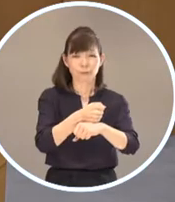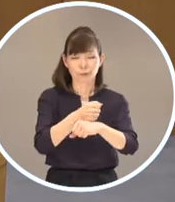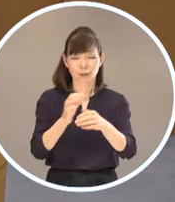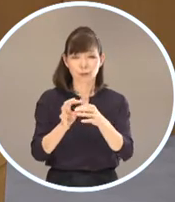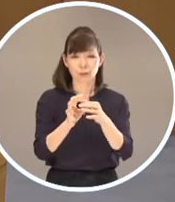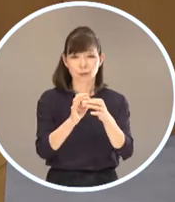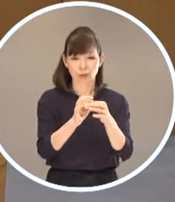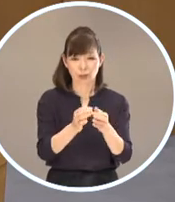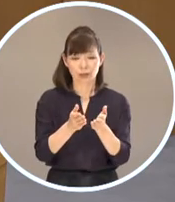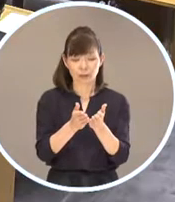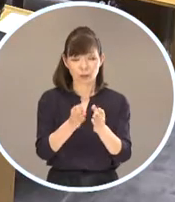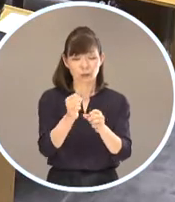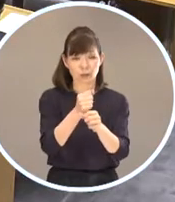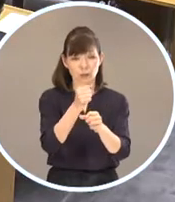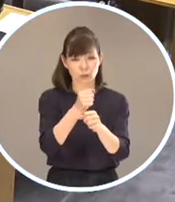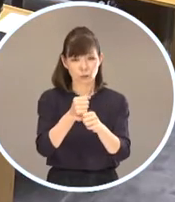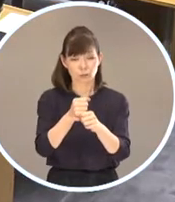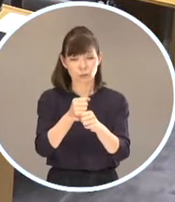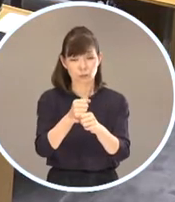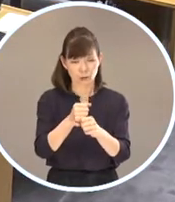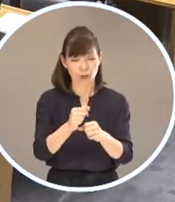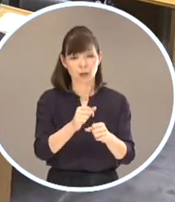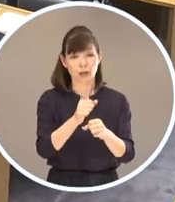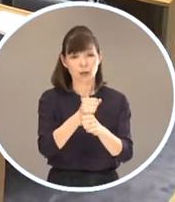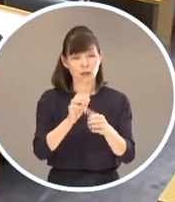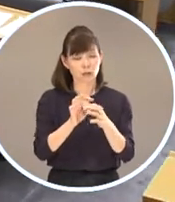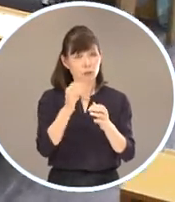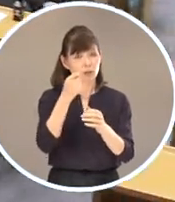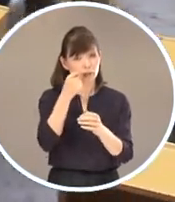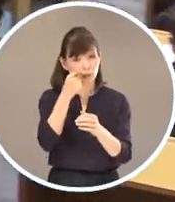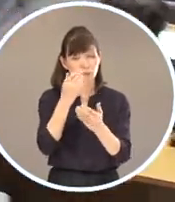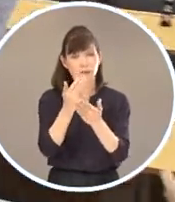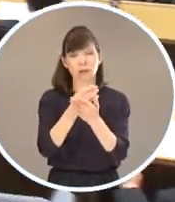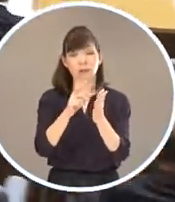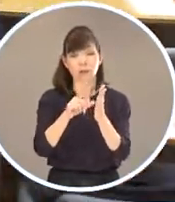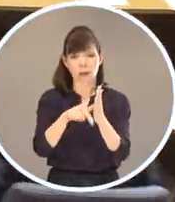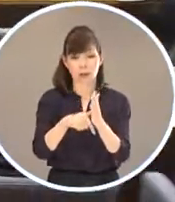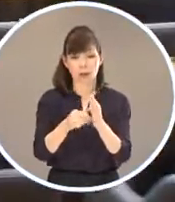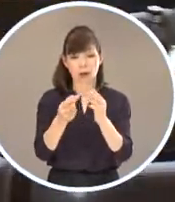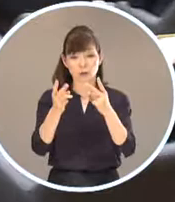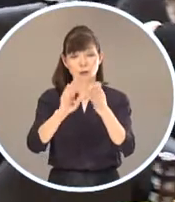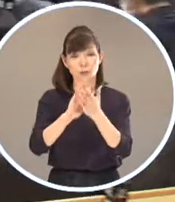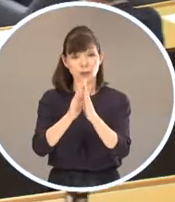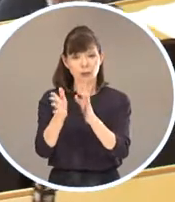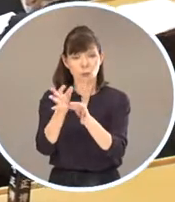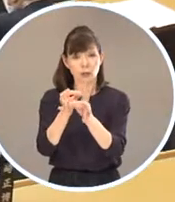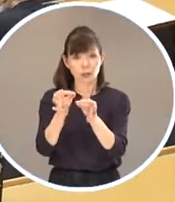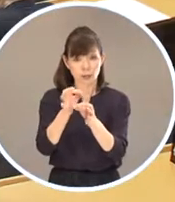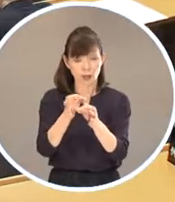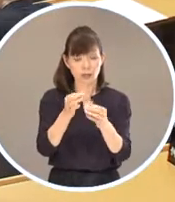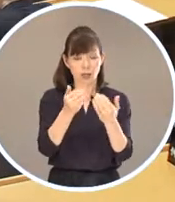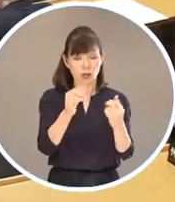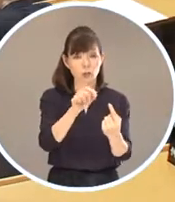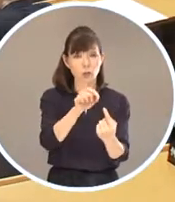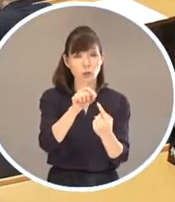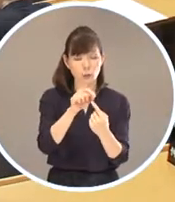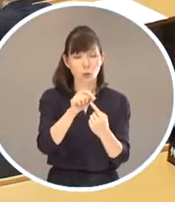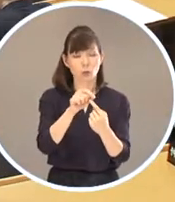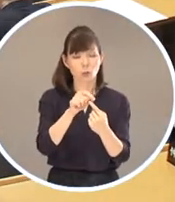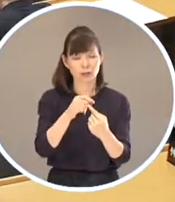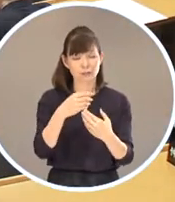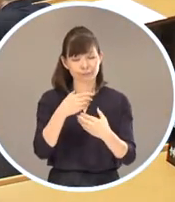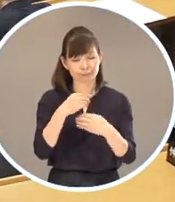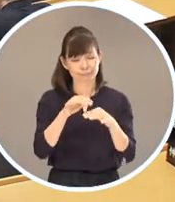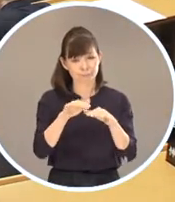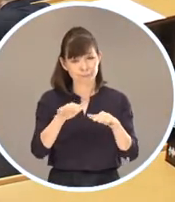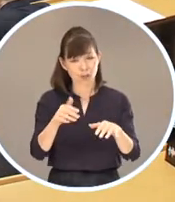舶産業の集積が維持できない状態に陥れば、本県経済や雇用に多大な影響を及ぼすの